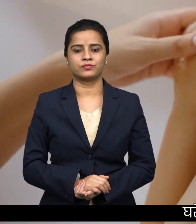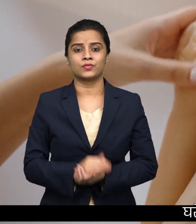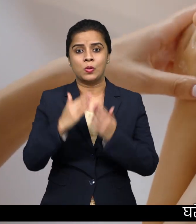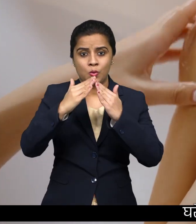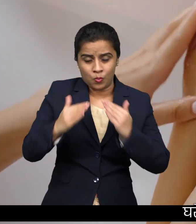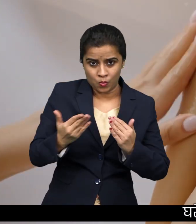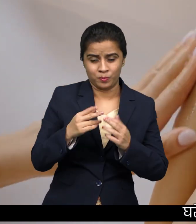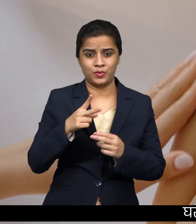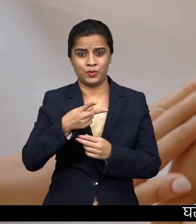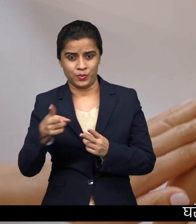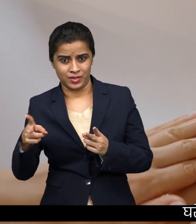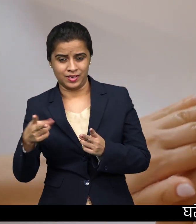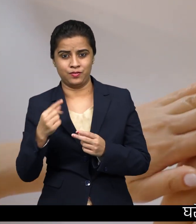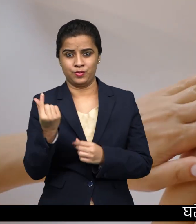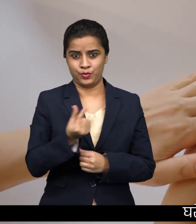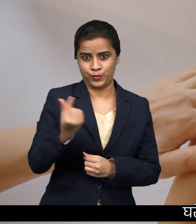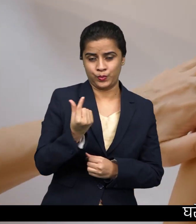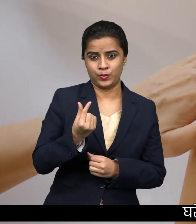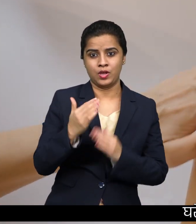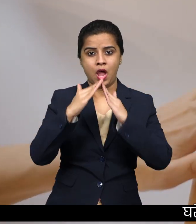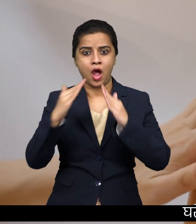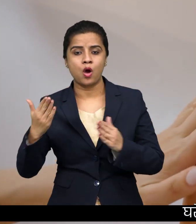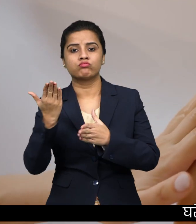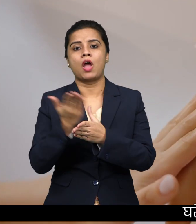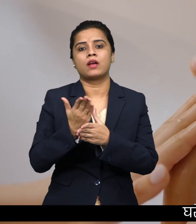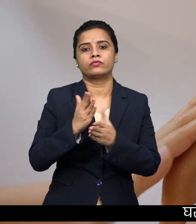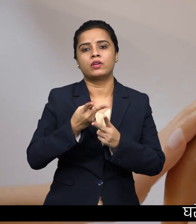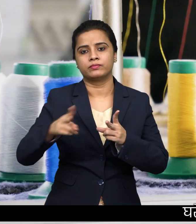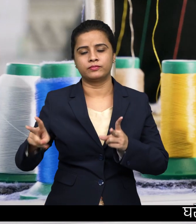घरेलू उद्देश्य या घरेलू गतिविधियां,